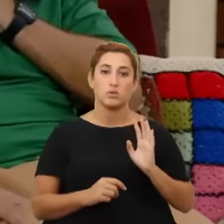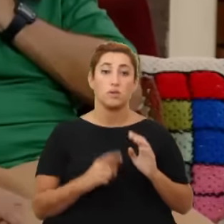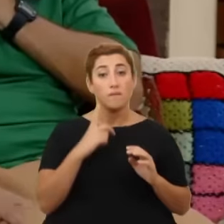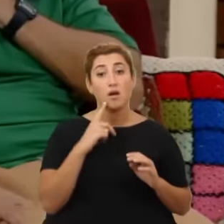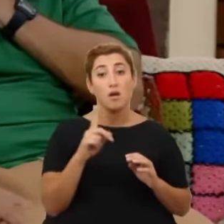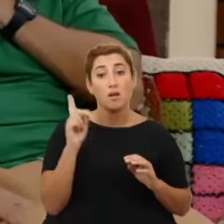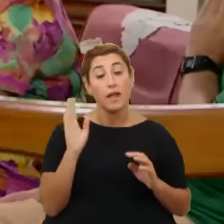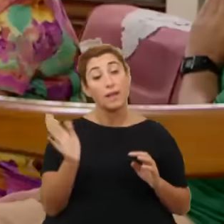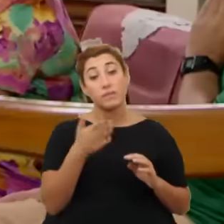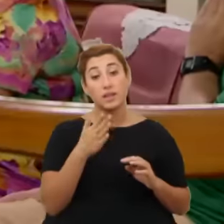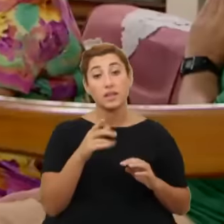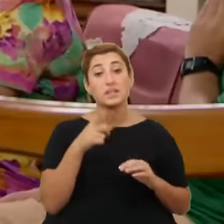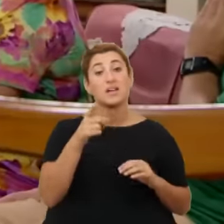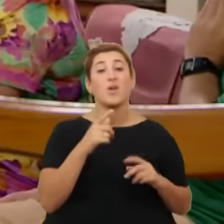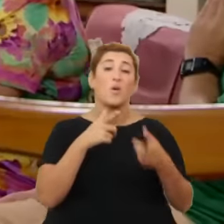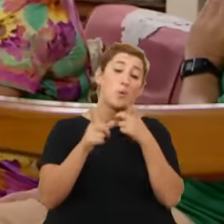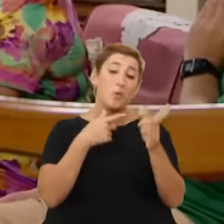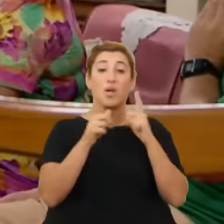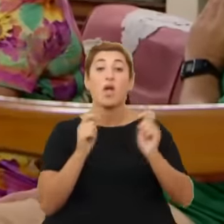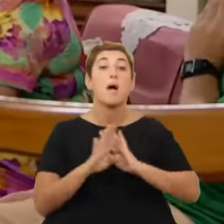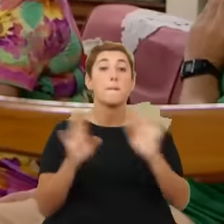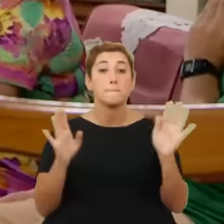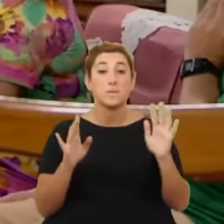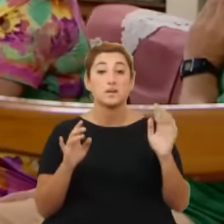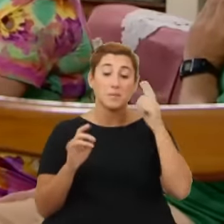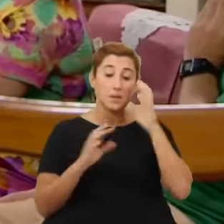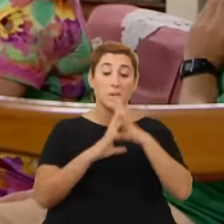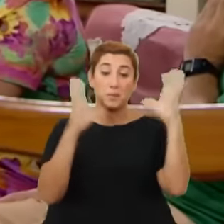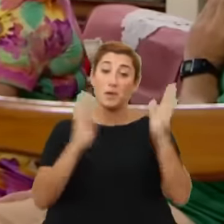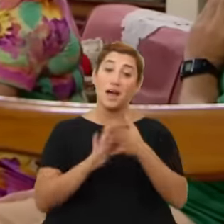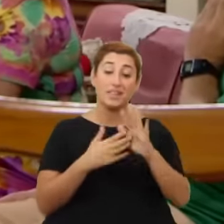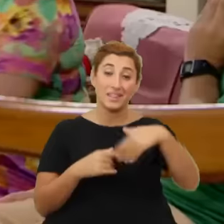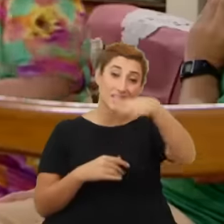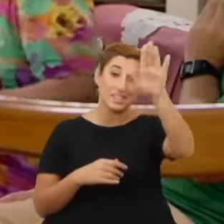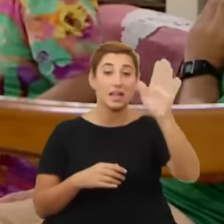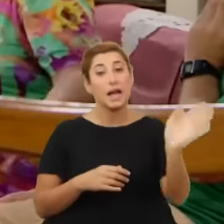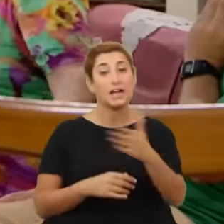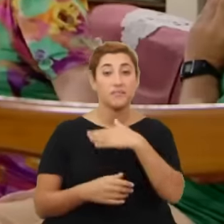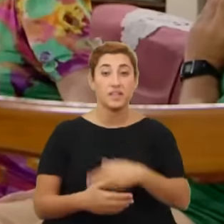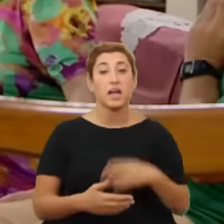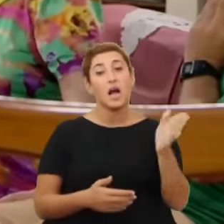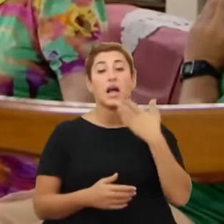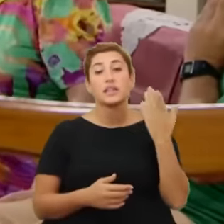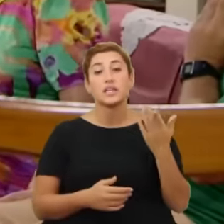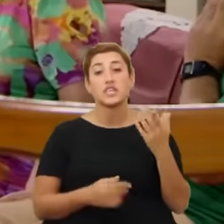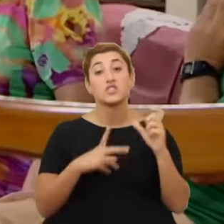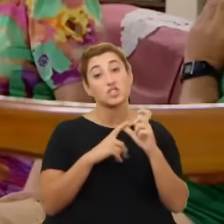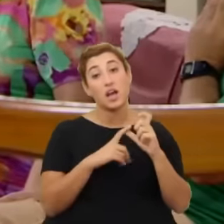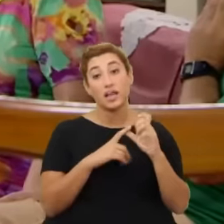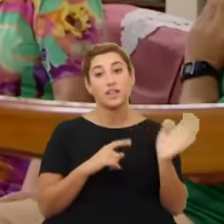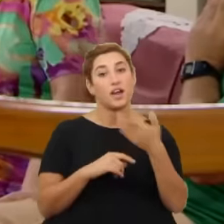Allah. Hadi sen de oflayıp buflayıp durma. Başımızı şişirdin ya. Hadi içelik, tamam. Hadi bak.